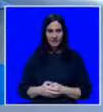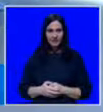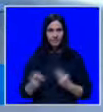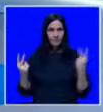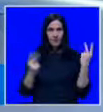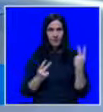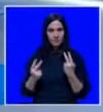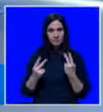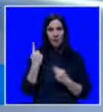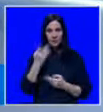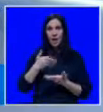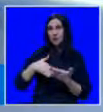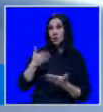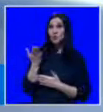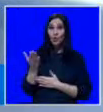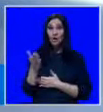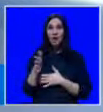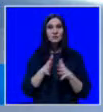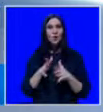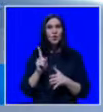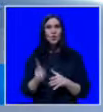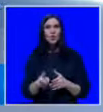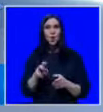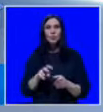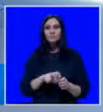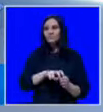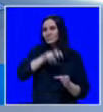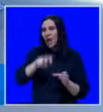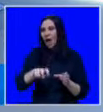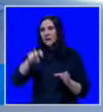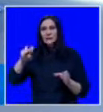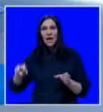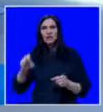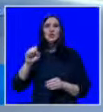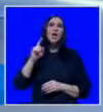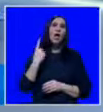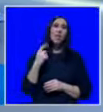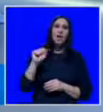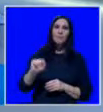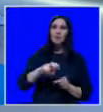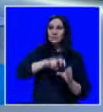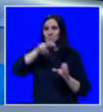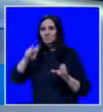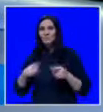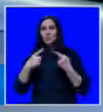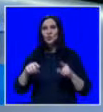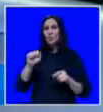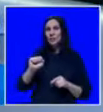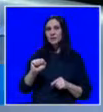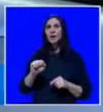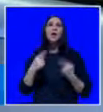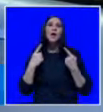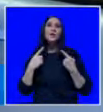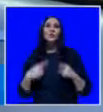се, една част от тях са хора, които скачат от партия в партия. Разбира се, някои от тях са чисти